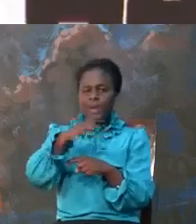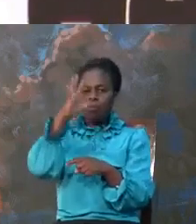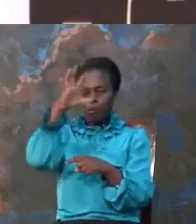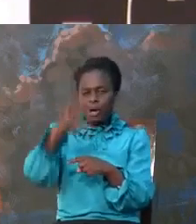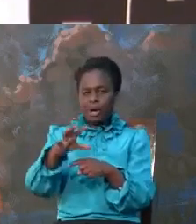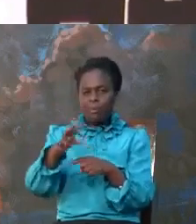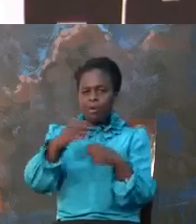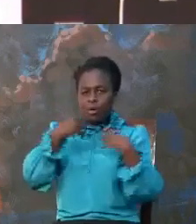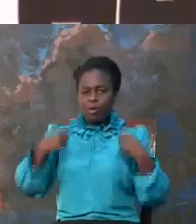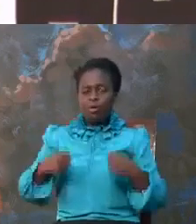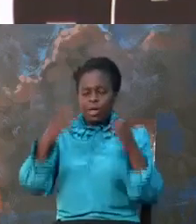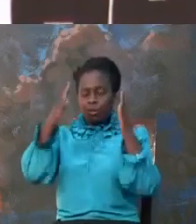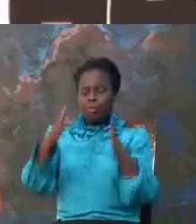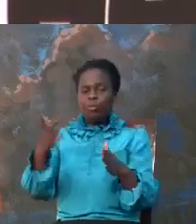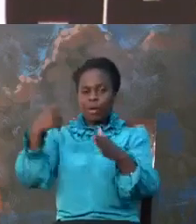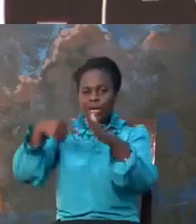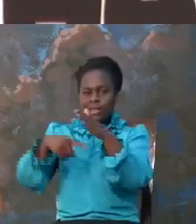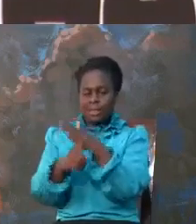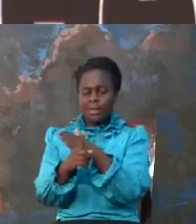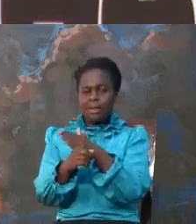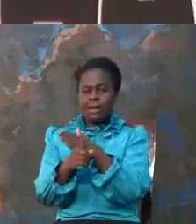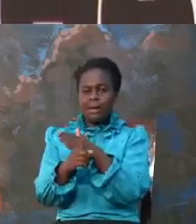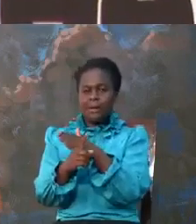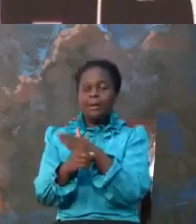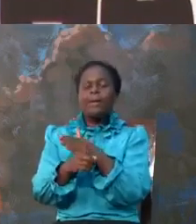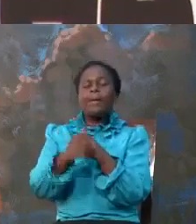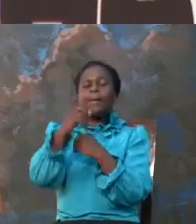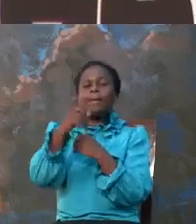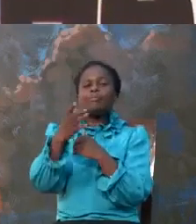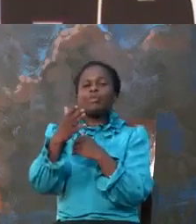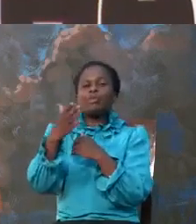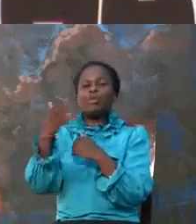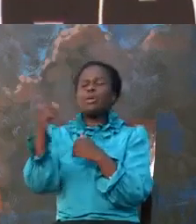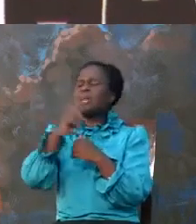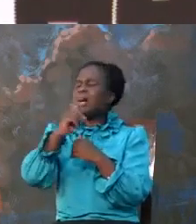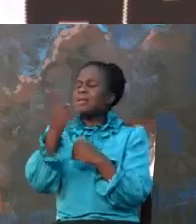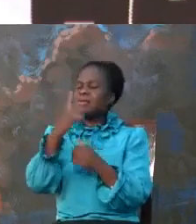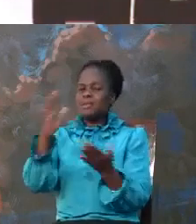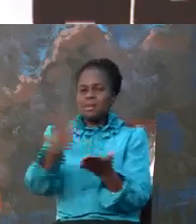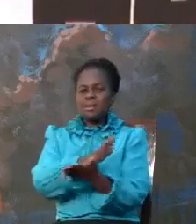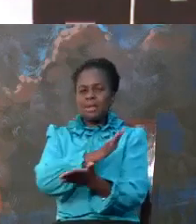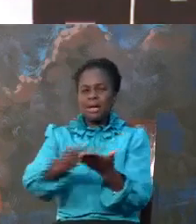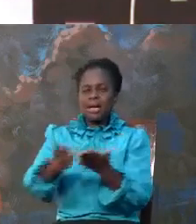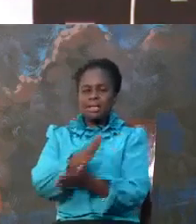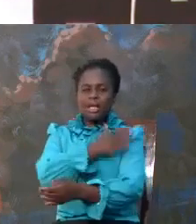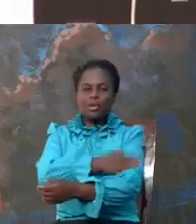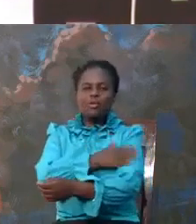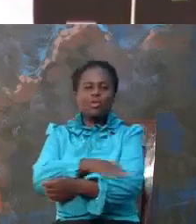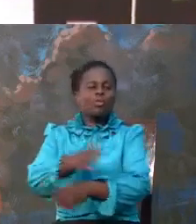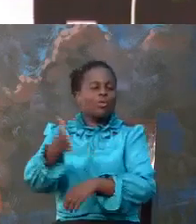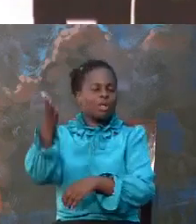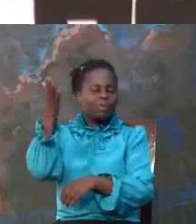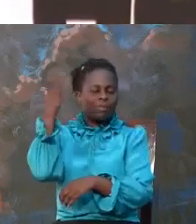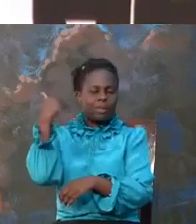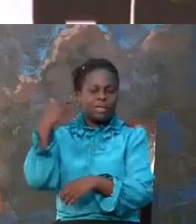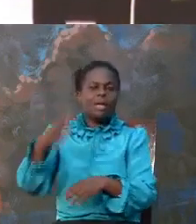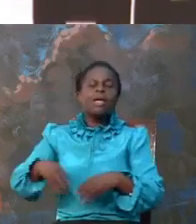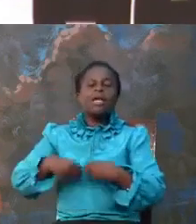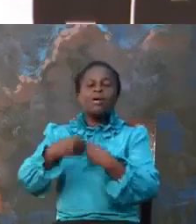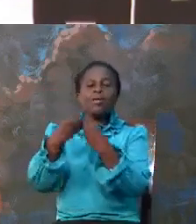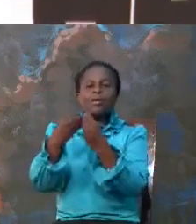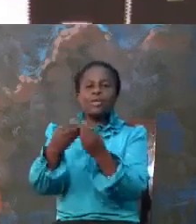aliingia, na siku hiyo ni nyeti. Yeyote asijitakasa, ile huduma ikipita na hajajiweka wakfu kwa